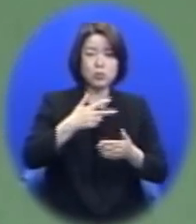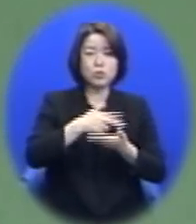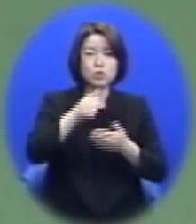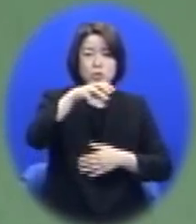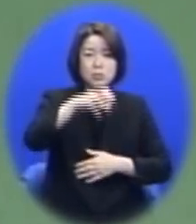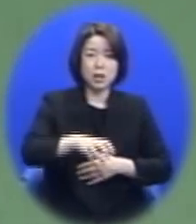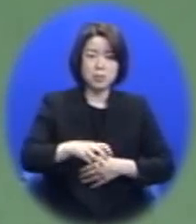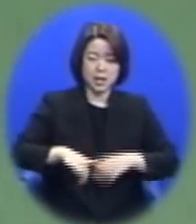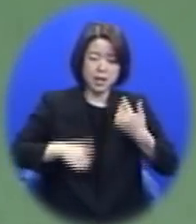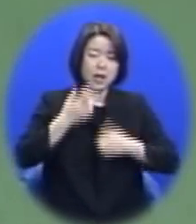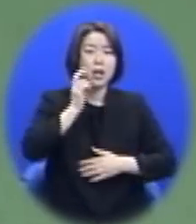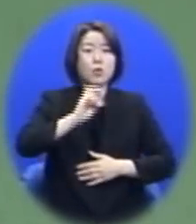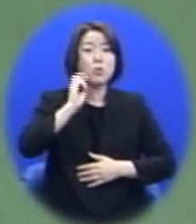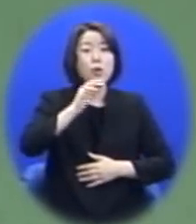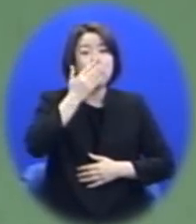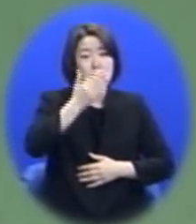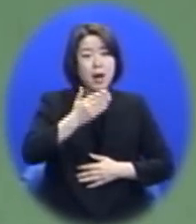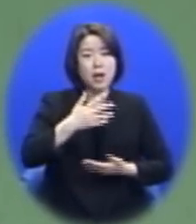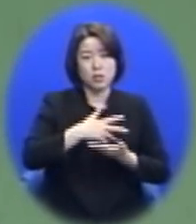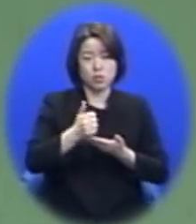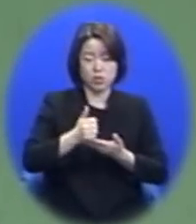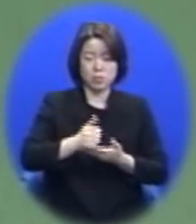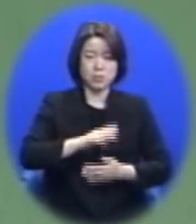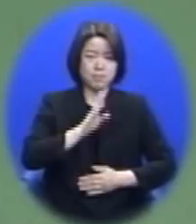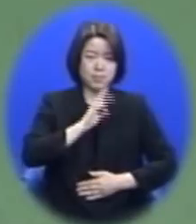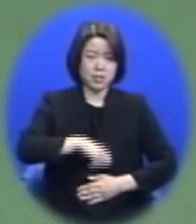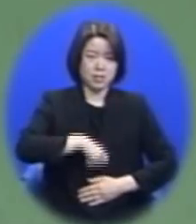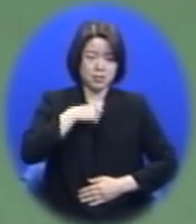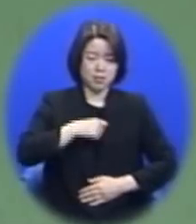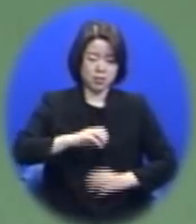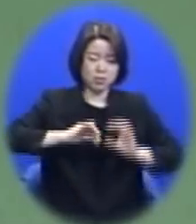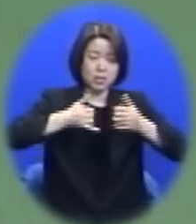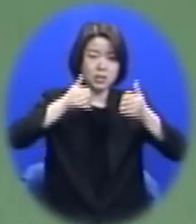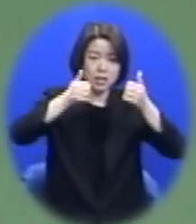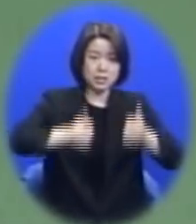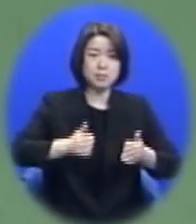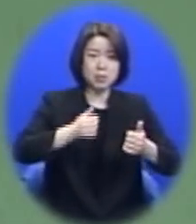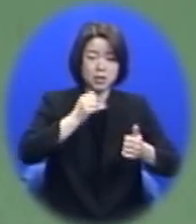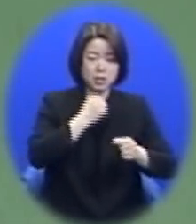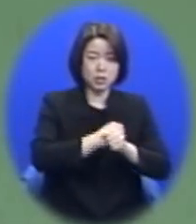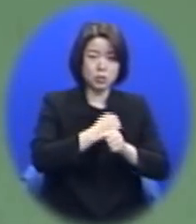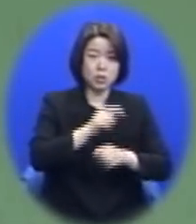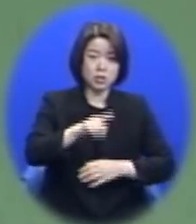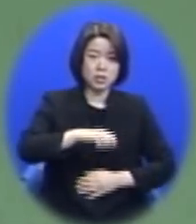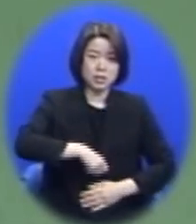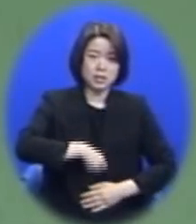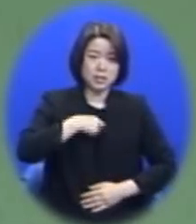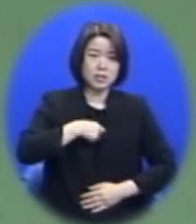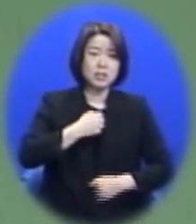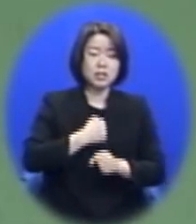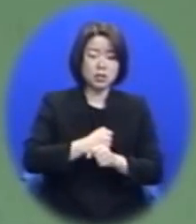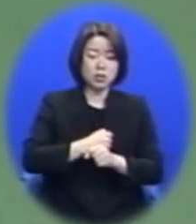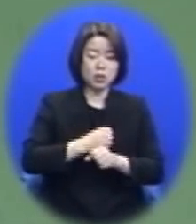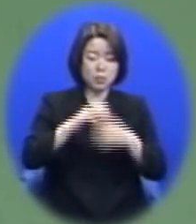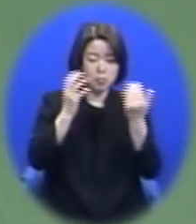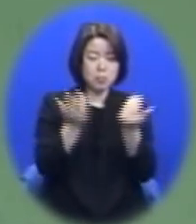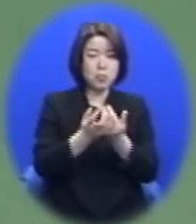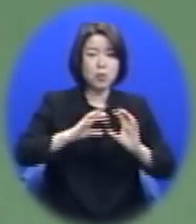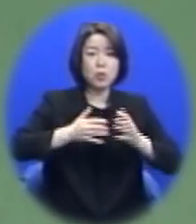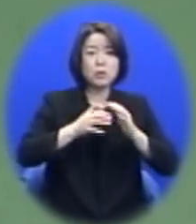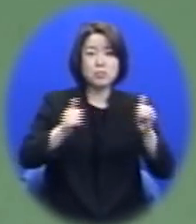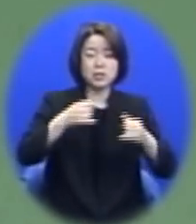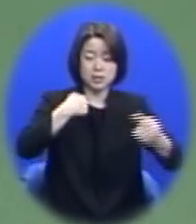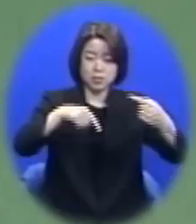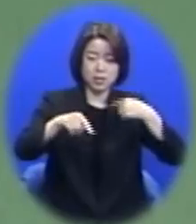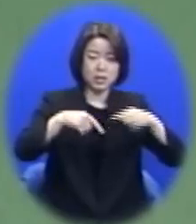즐거이 노래할 것이다. 주님은 정의로 세상을 심판하시며 그의 진실하심으로 뭇 백성을 다스리실